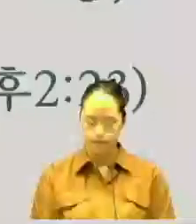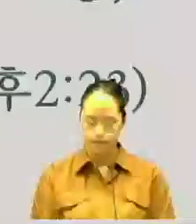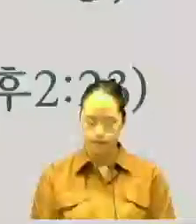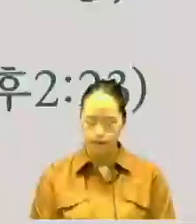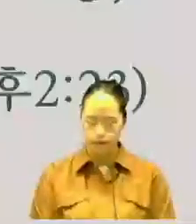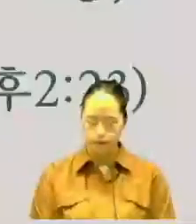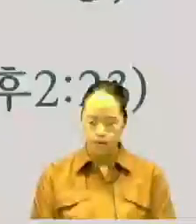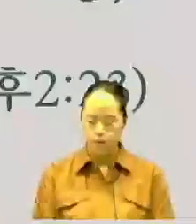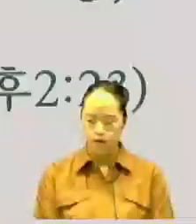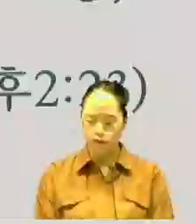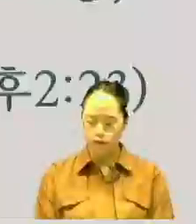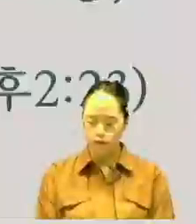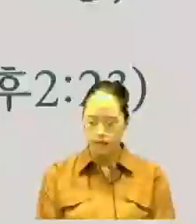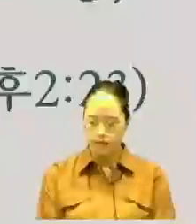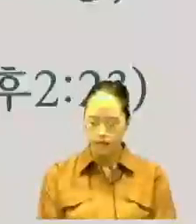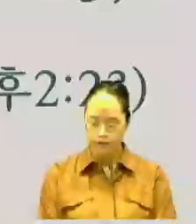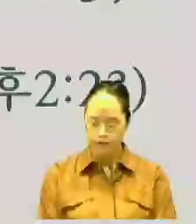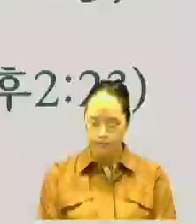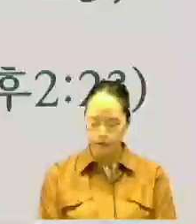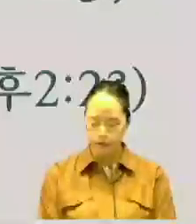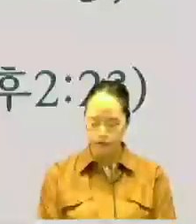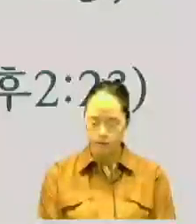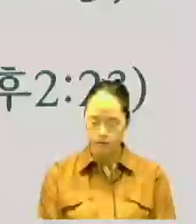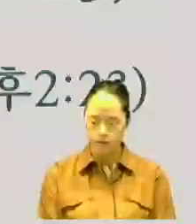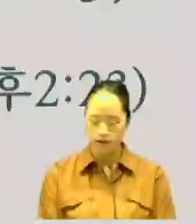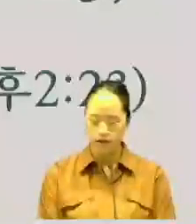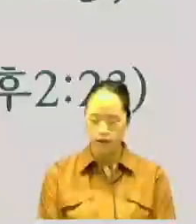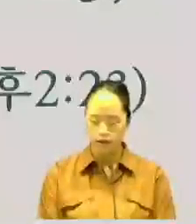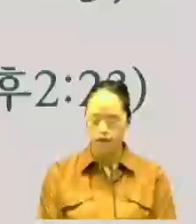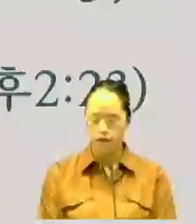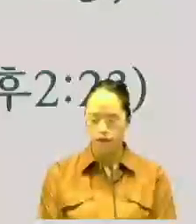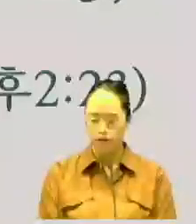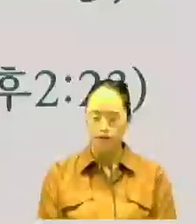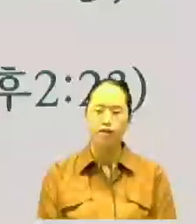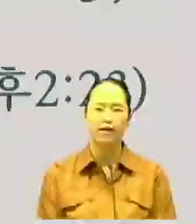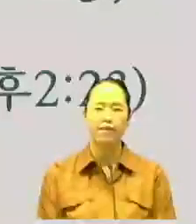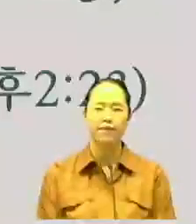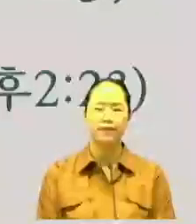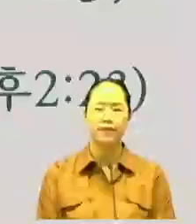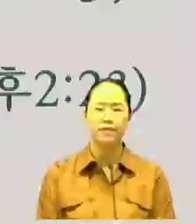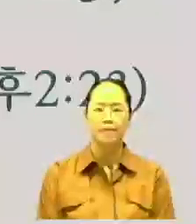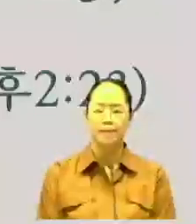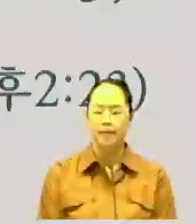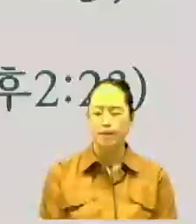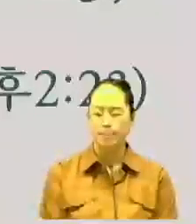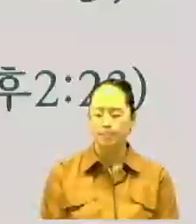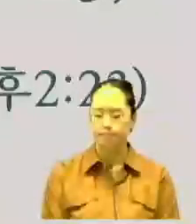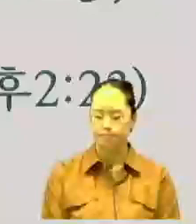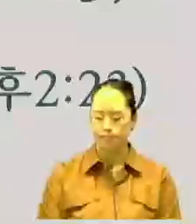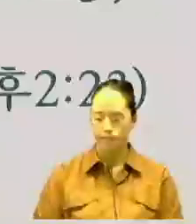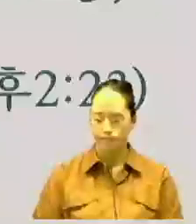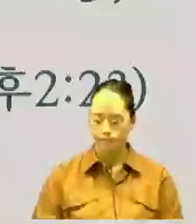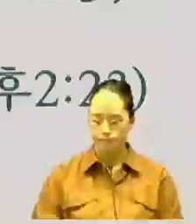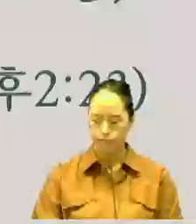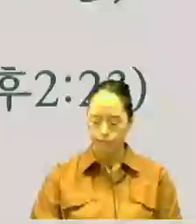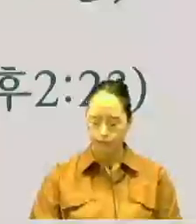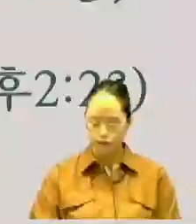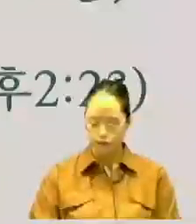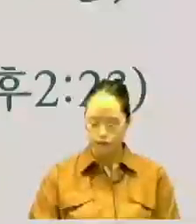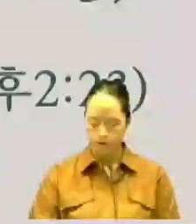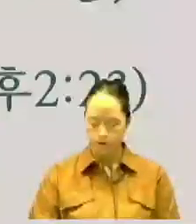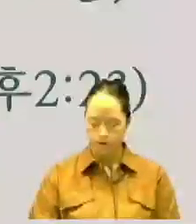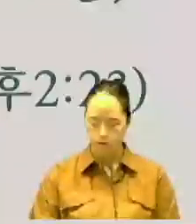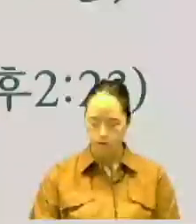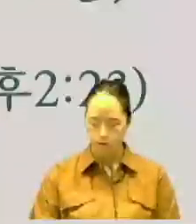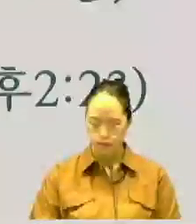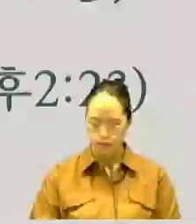然后在提摩太后书二章二十三节说呢，总要弃绝那愚拙无学问的辩论，因为这